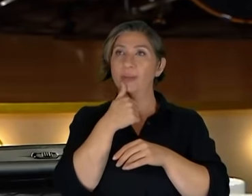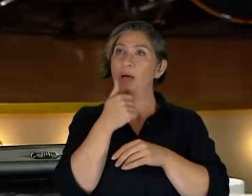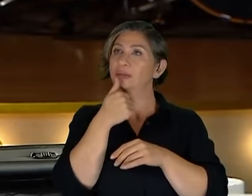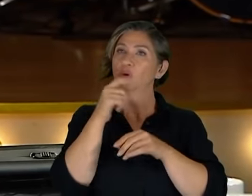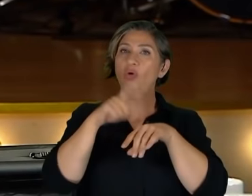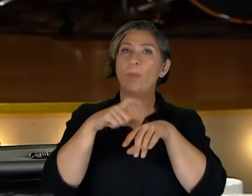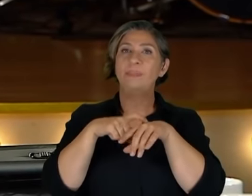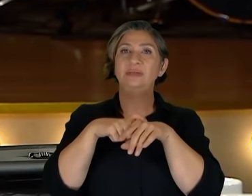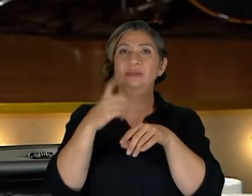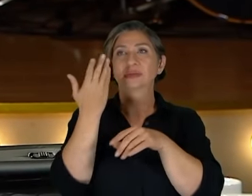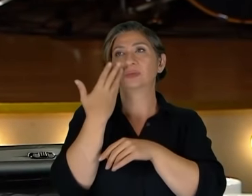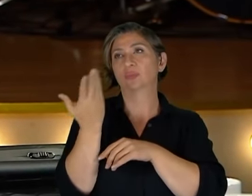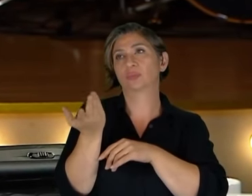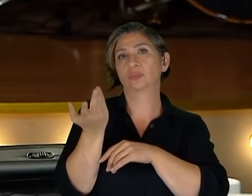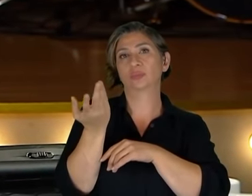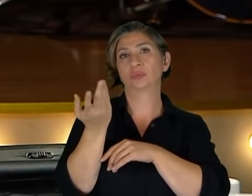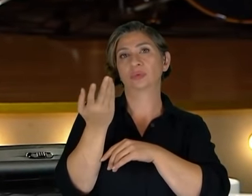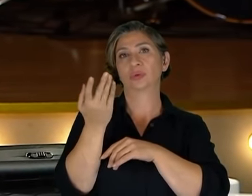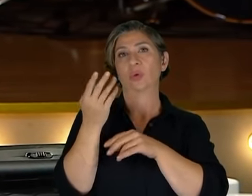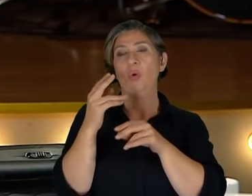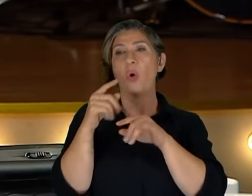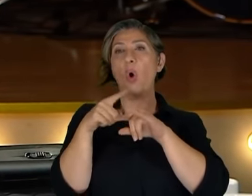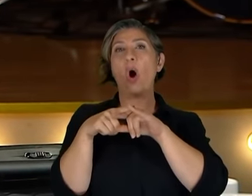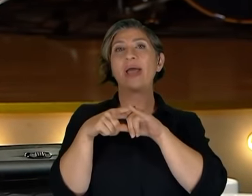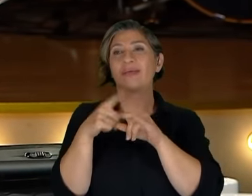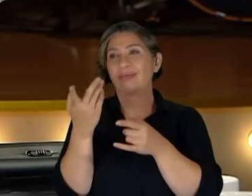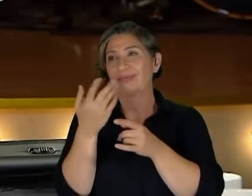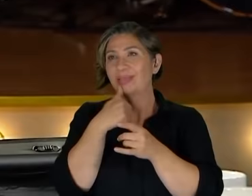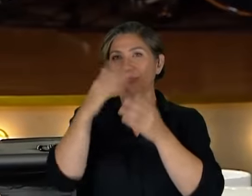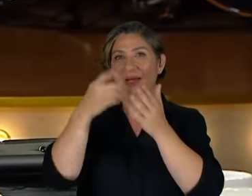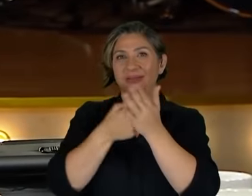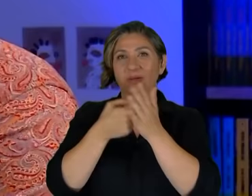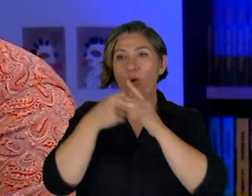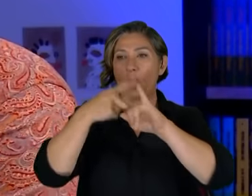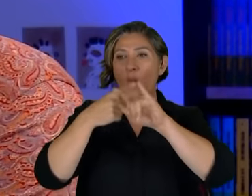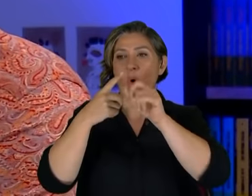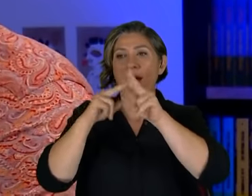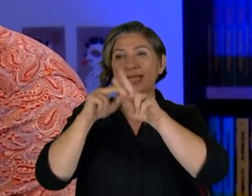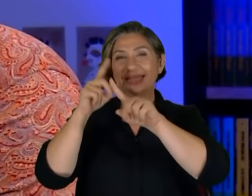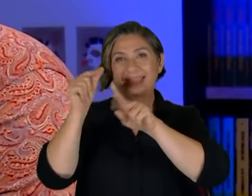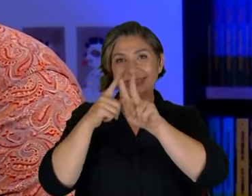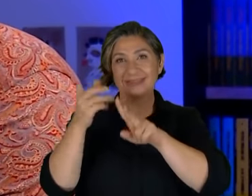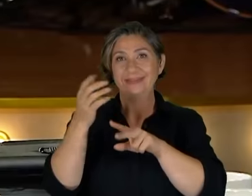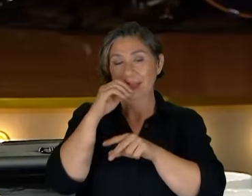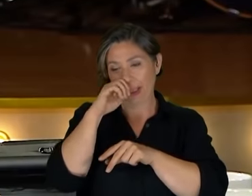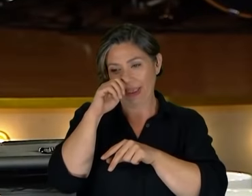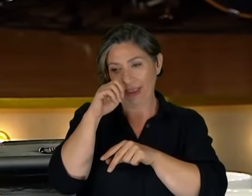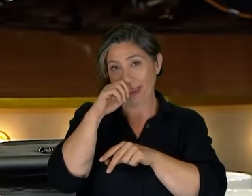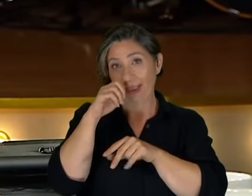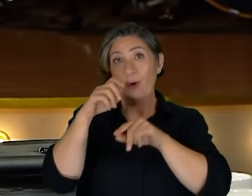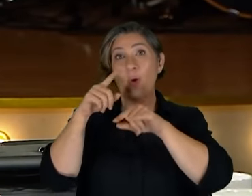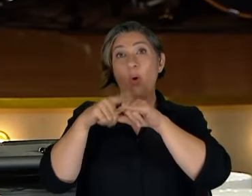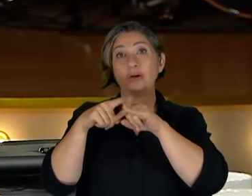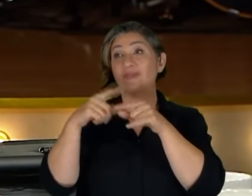adamın kopyasını seyrediyor ne Joaquin Phoenix değil mi adamın adı o değil mi aynen. Ondan sonra ve